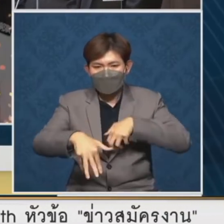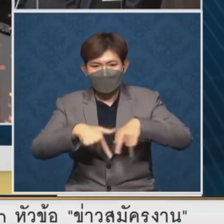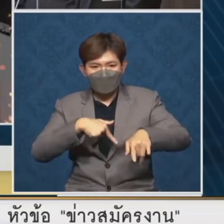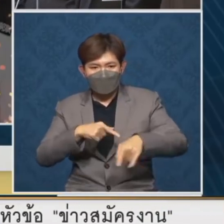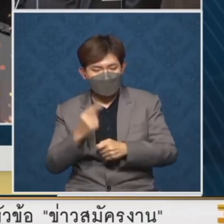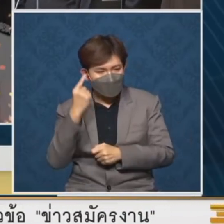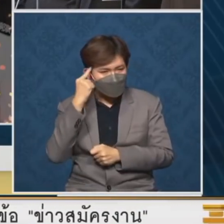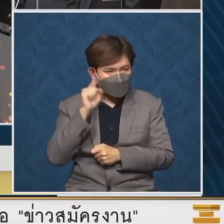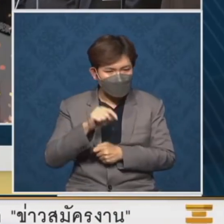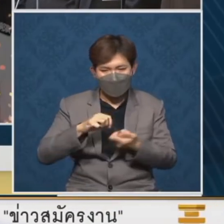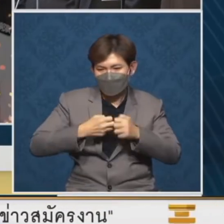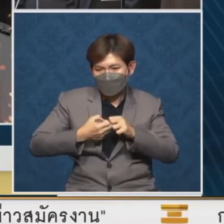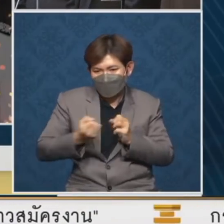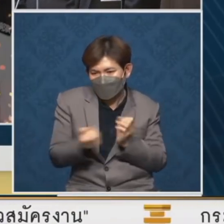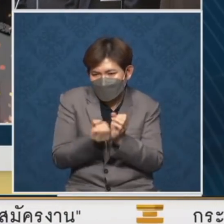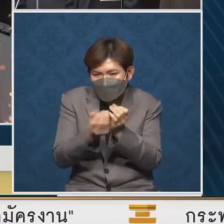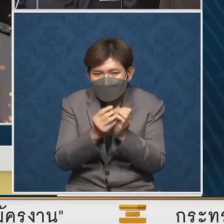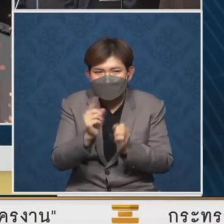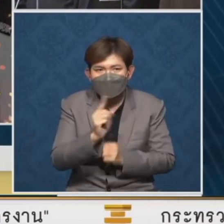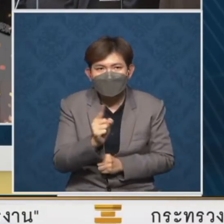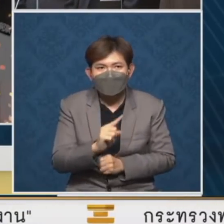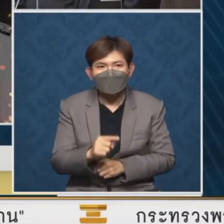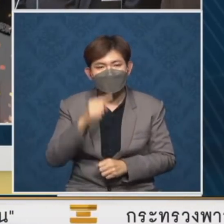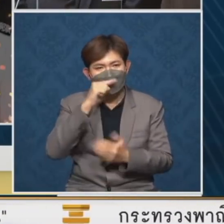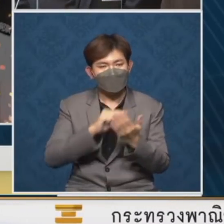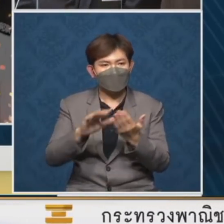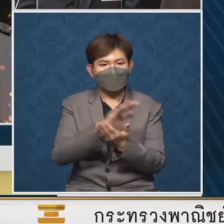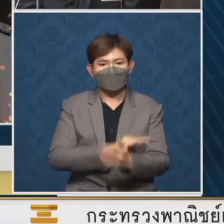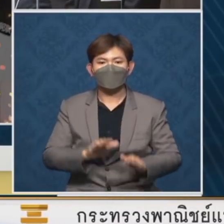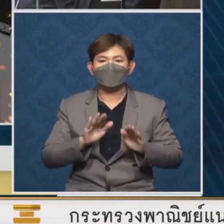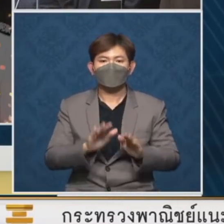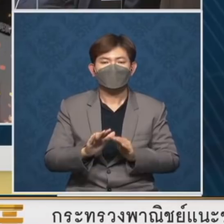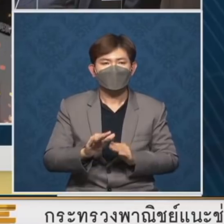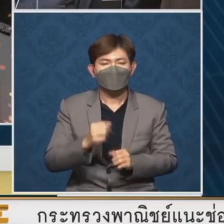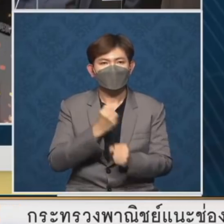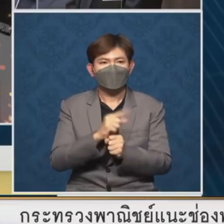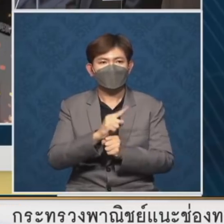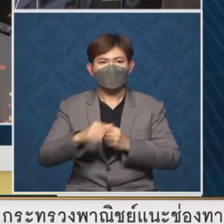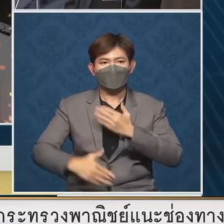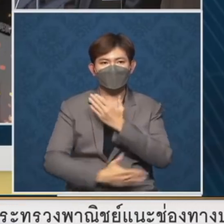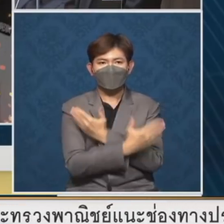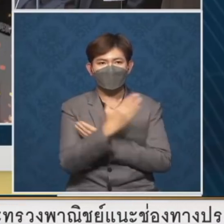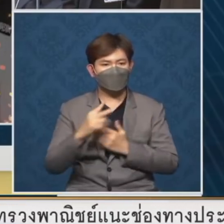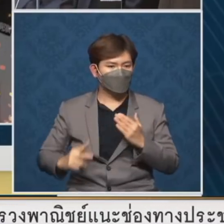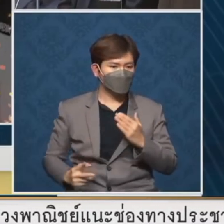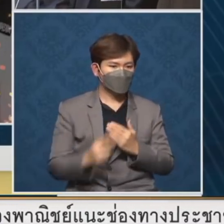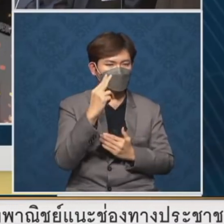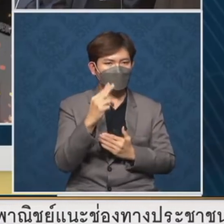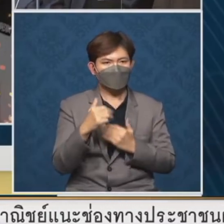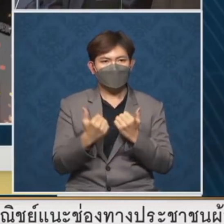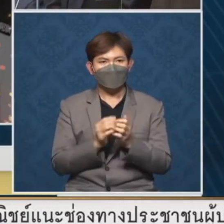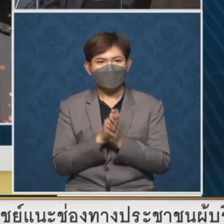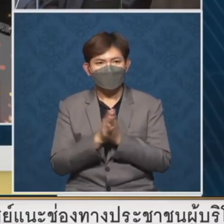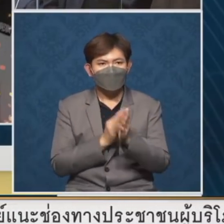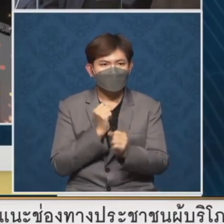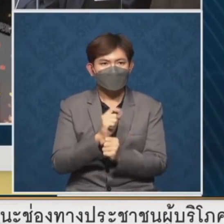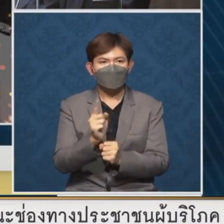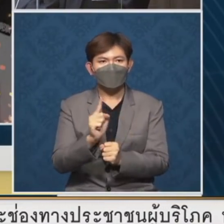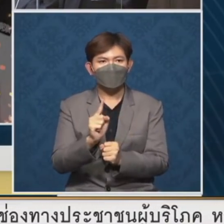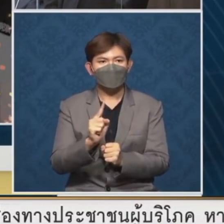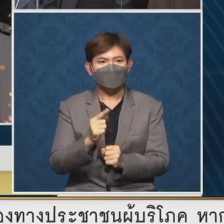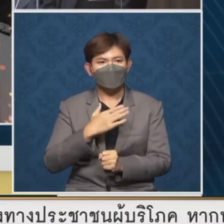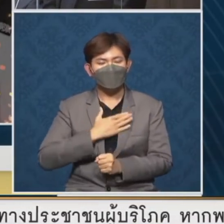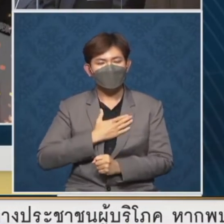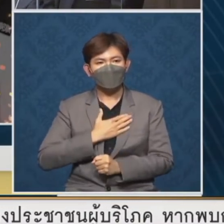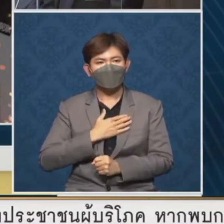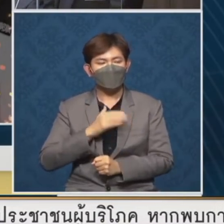ย่างไม่มีชิ้นดีด้วยการแช่แข็งประเทศไว้กับอดีตทำลายโอกาสในประเทศในยุคที่ท้าทายที่สุดผมก็ไม่ส